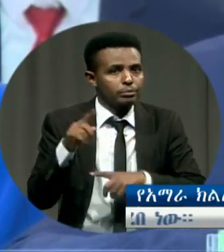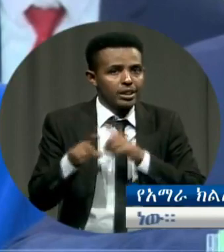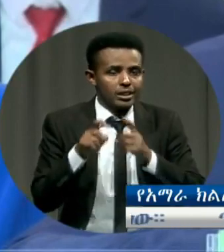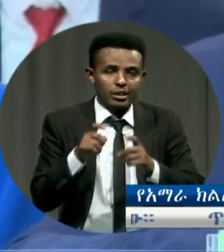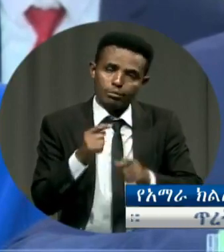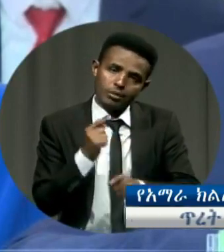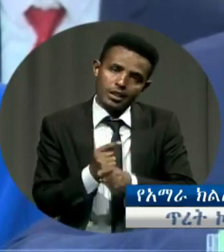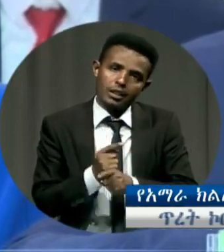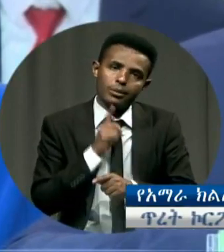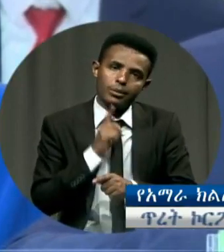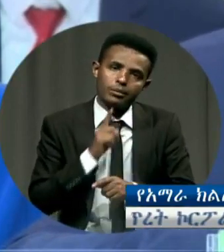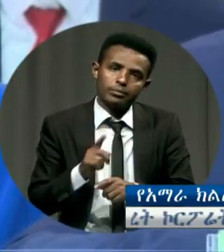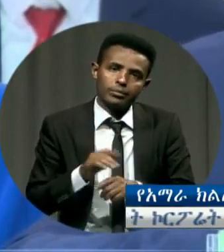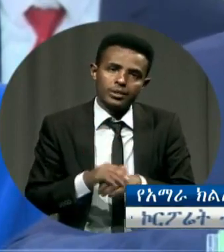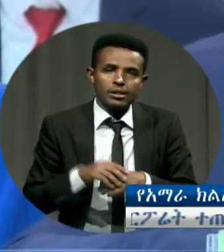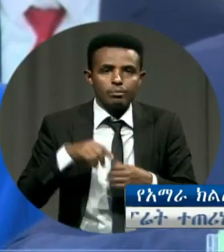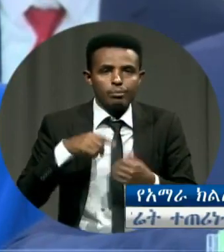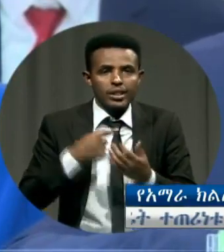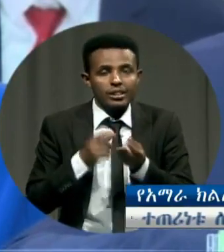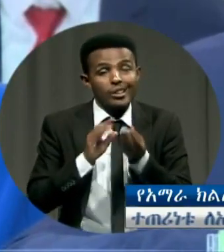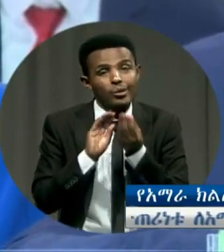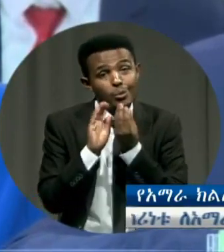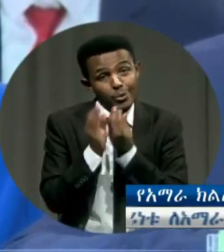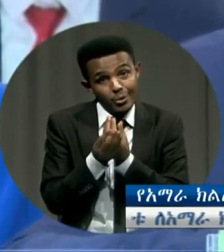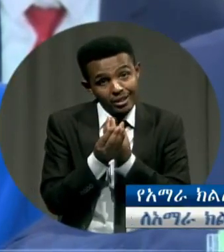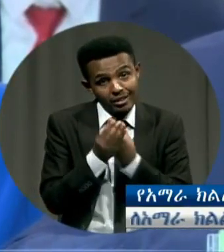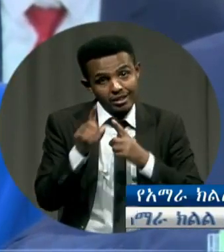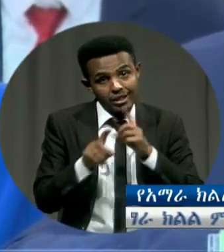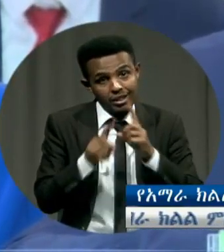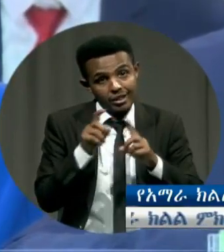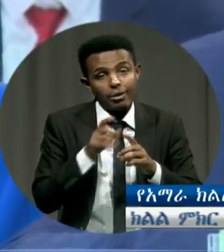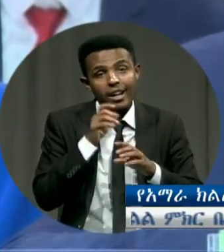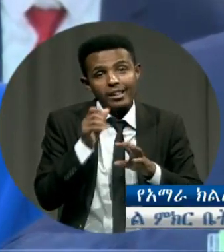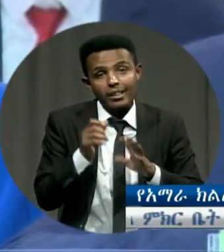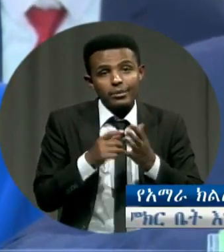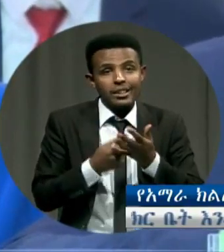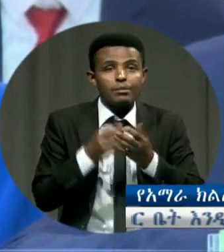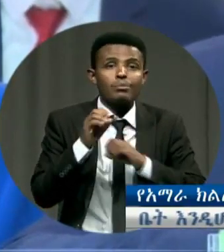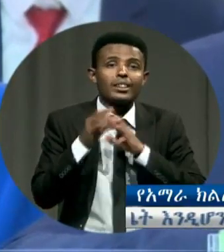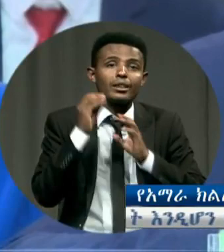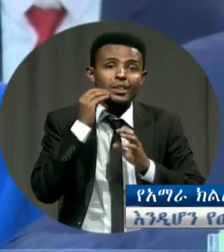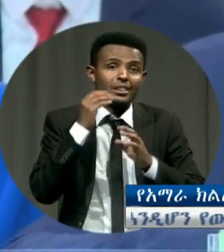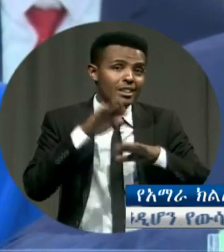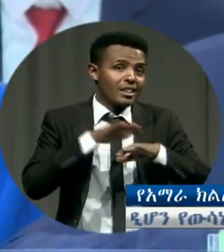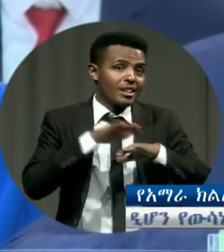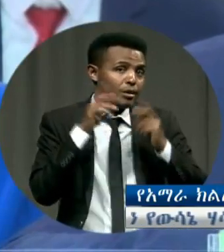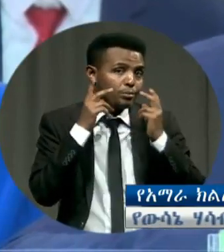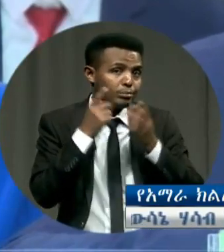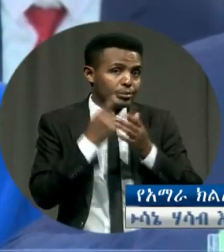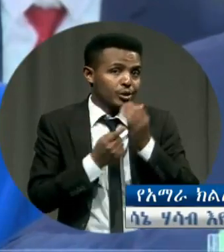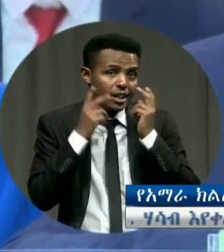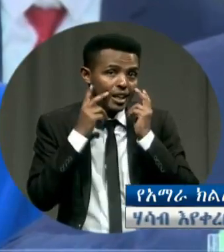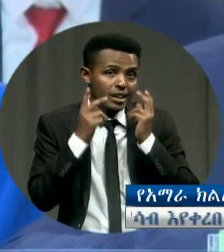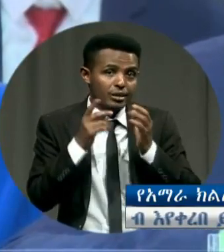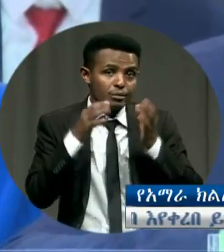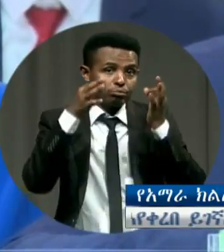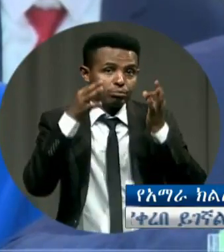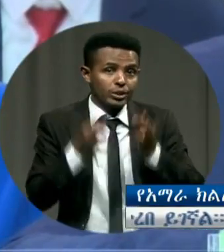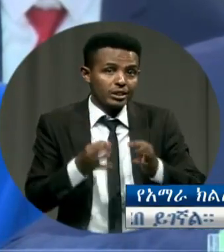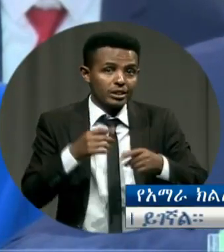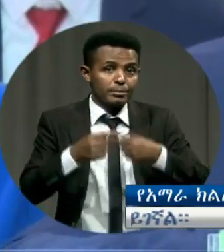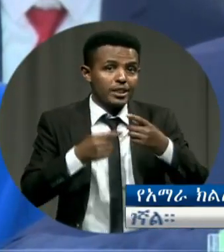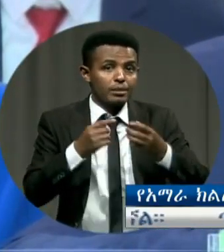ነው። ግን በዚህ አይነት መልክ ተነስተው አይደለም ይሄ ምክር ቤት ላይላዩን ብቻ አይተን ወስነን ምንነድበት ጉዳይ